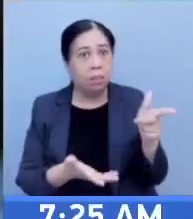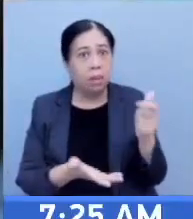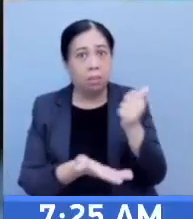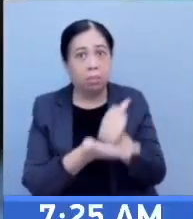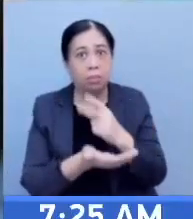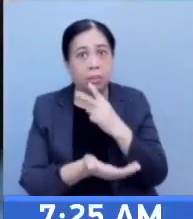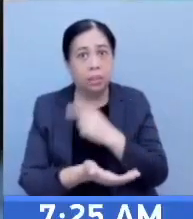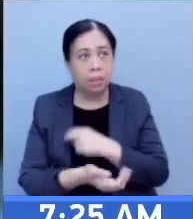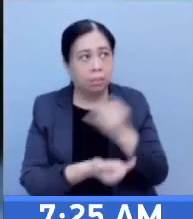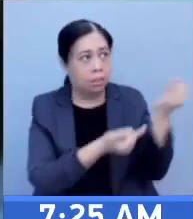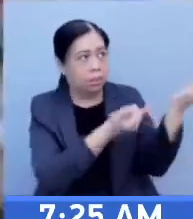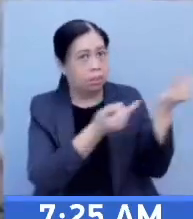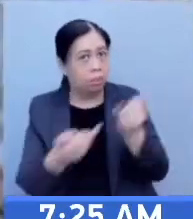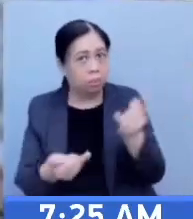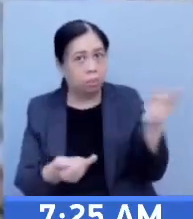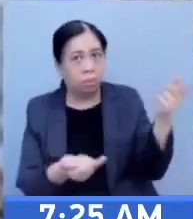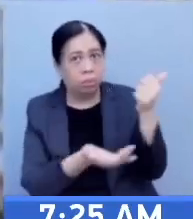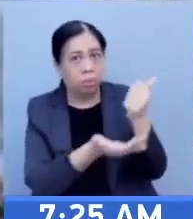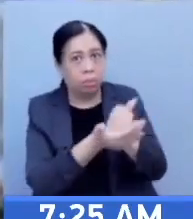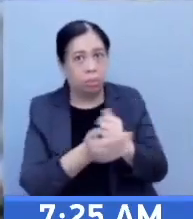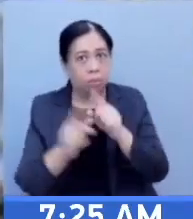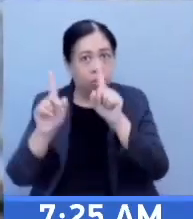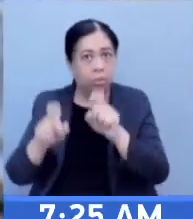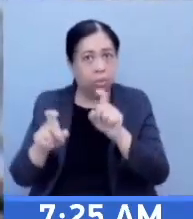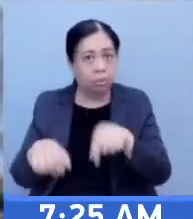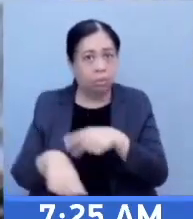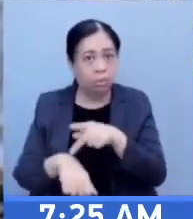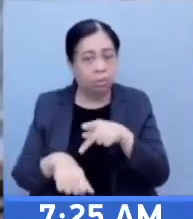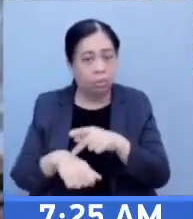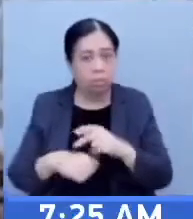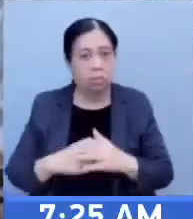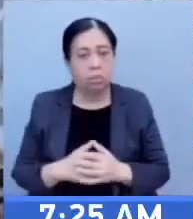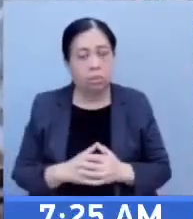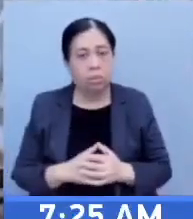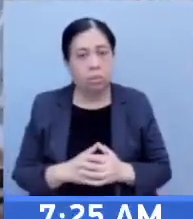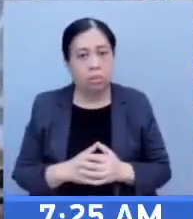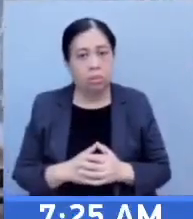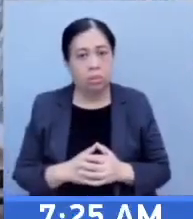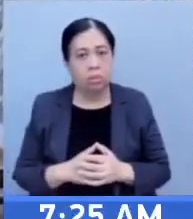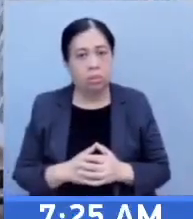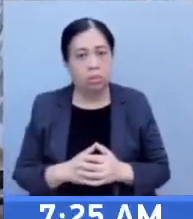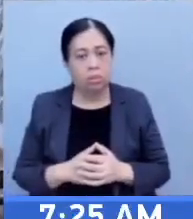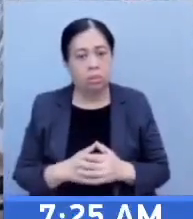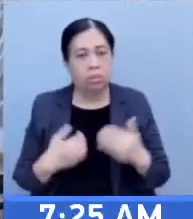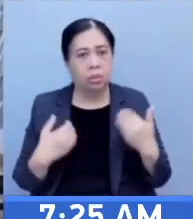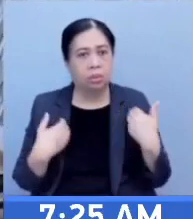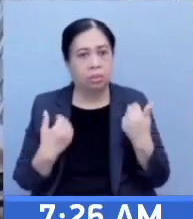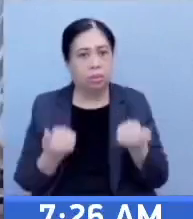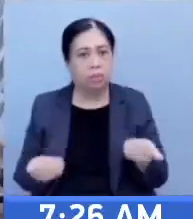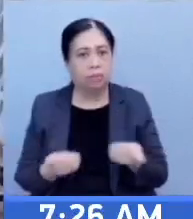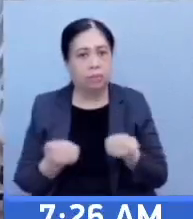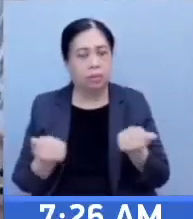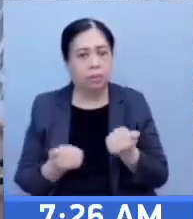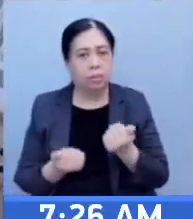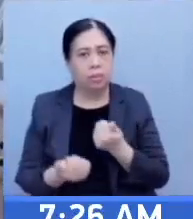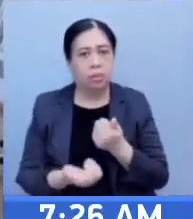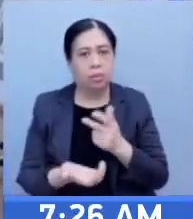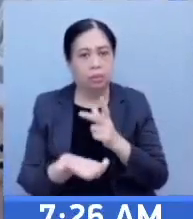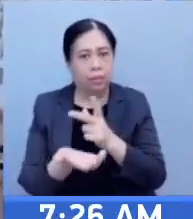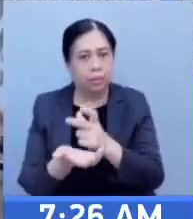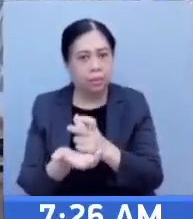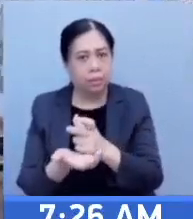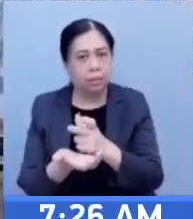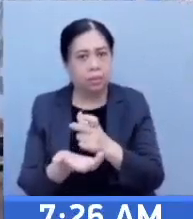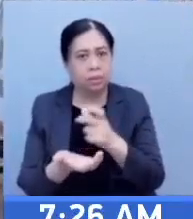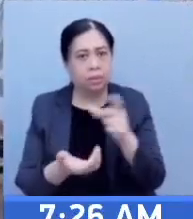nyo para mag-clinical trial. Noong time na yon, merong available na vaccine si